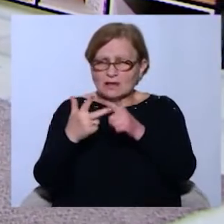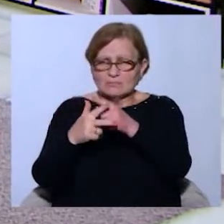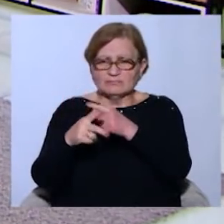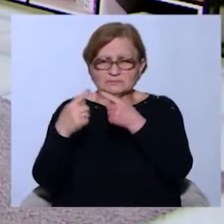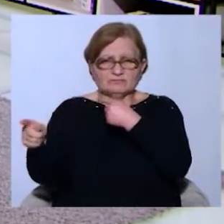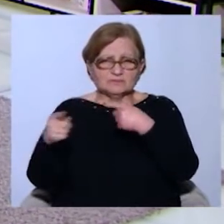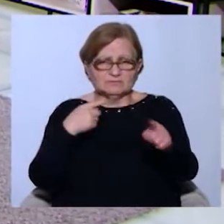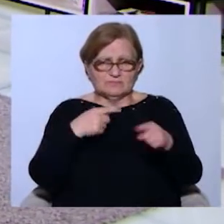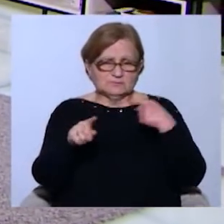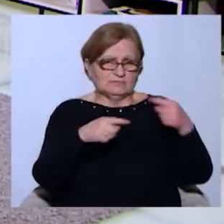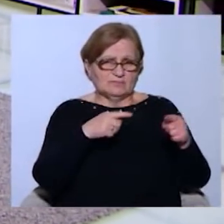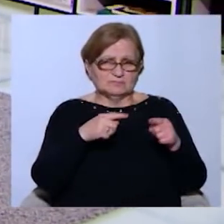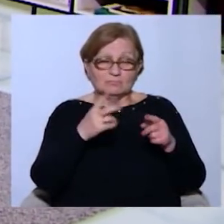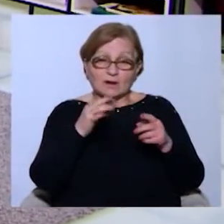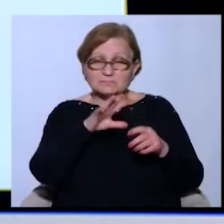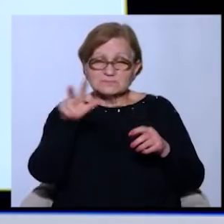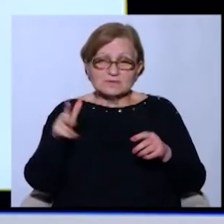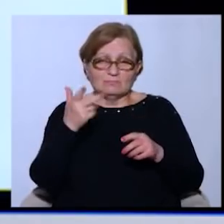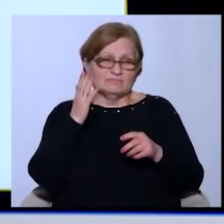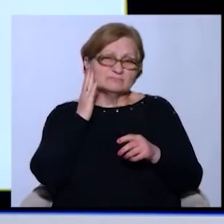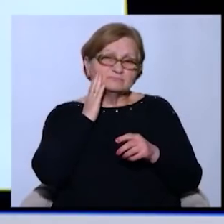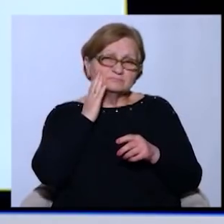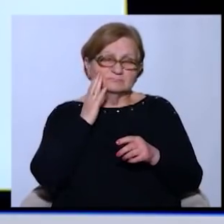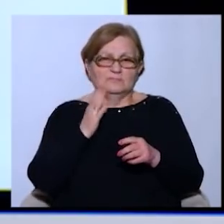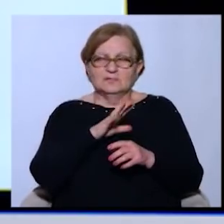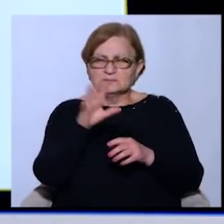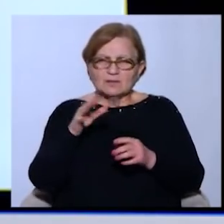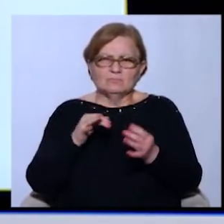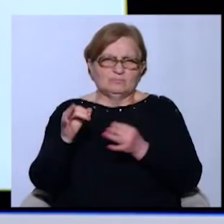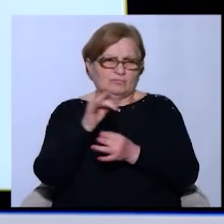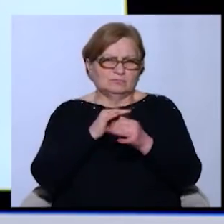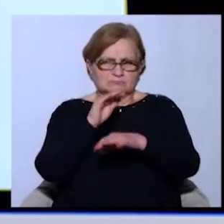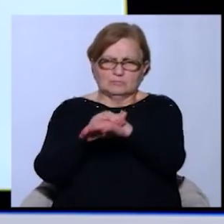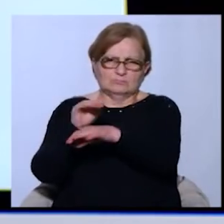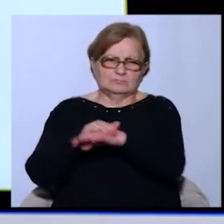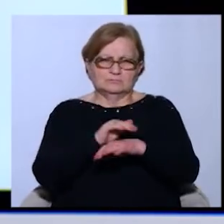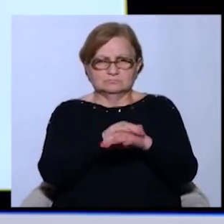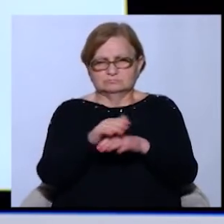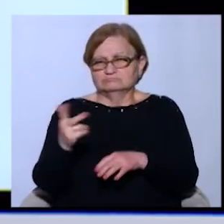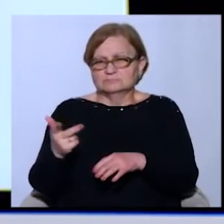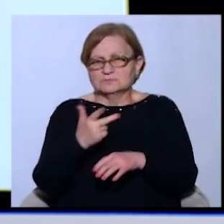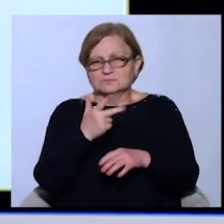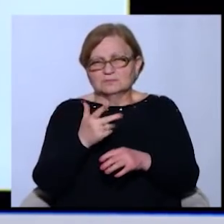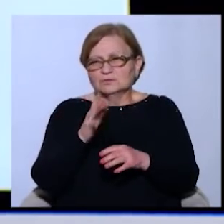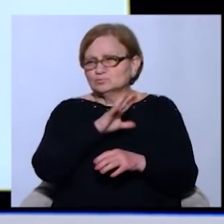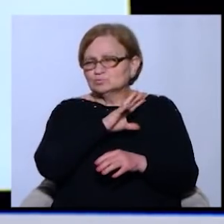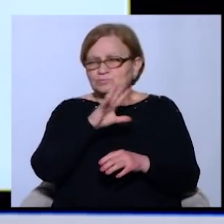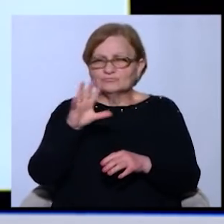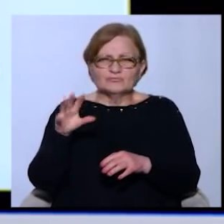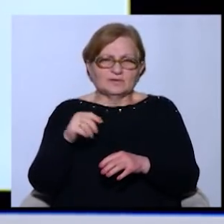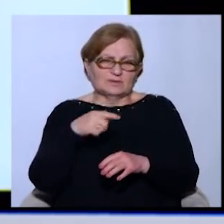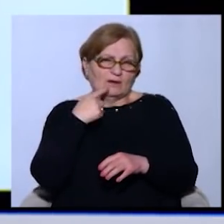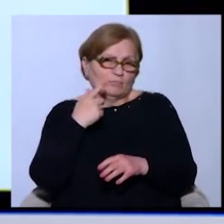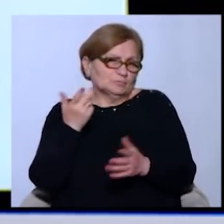სამივე ამტკიცებს, რომ მართალია. სამივეს აქვს ლოგიკური მსჯელობით დასაბუთების საშუალება და ვერც ერთი ვერ